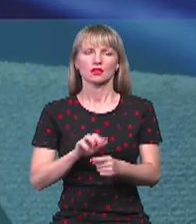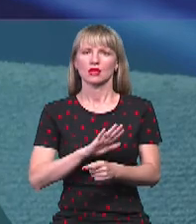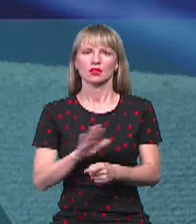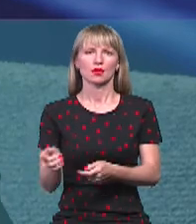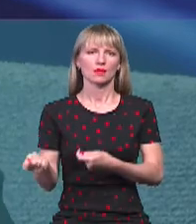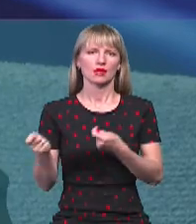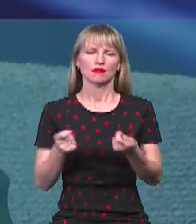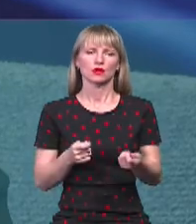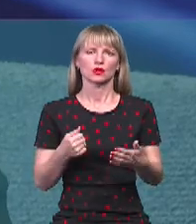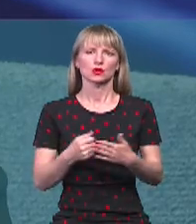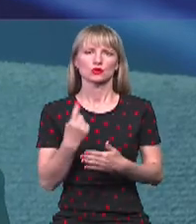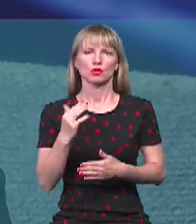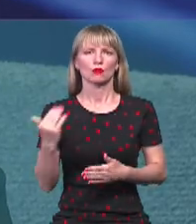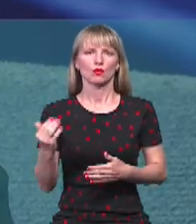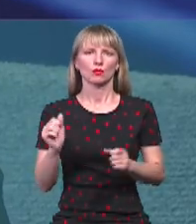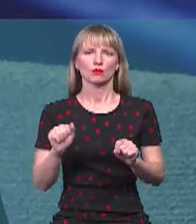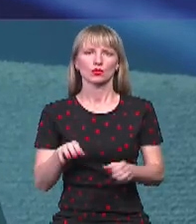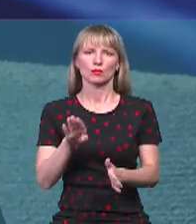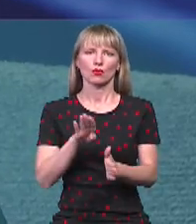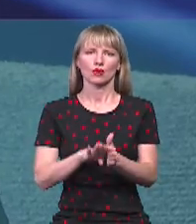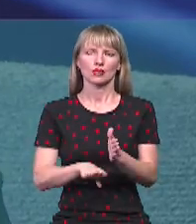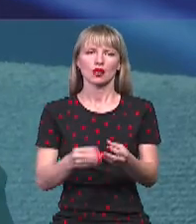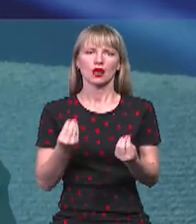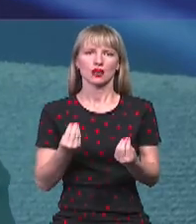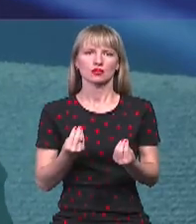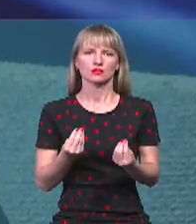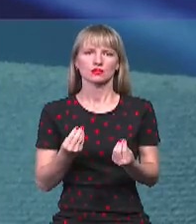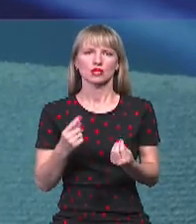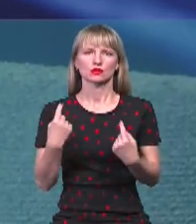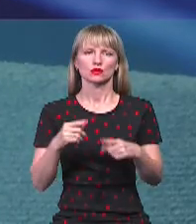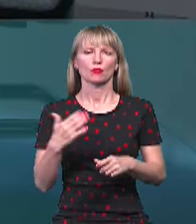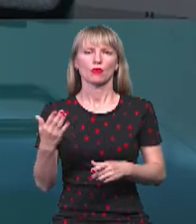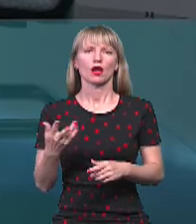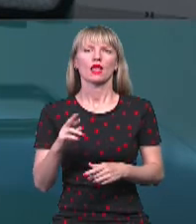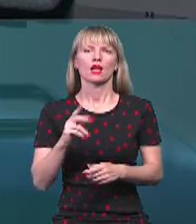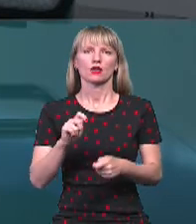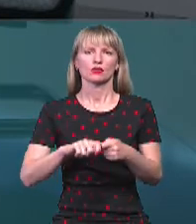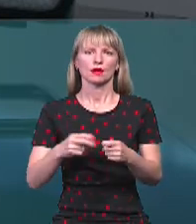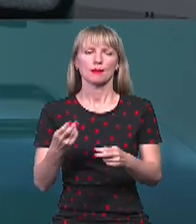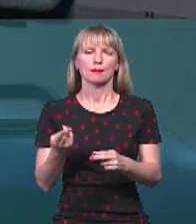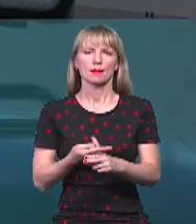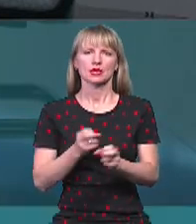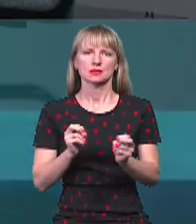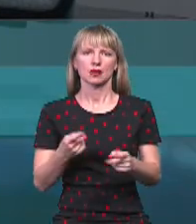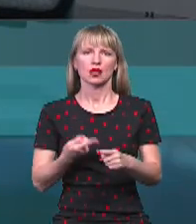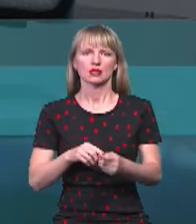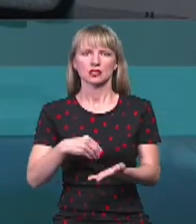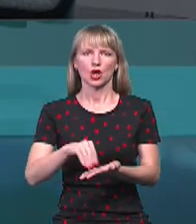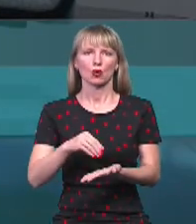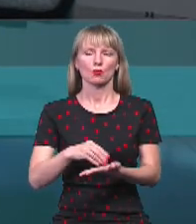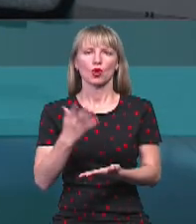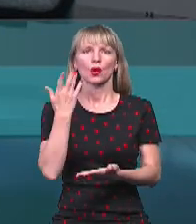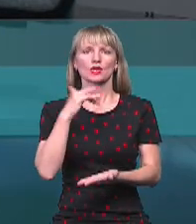до, з одного боку, може погіршення якості, а з іншого, як контролювати безпеку цих закупівель?